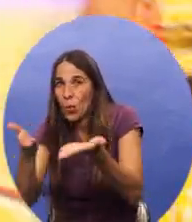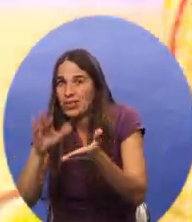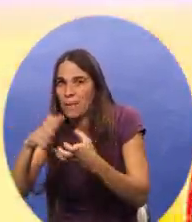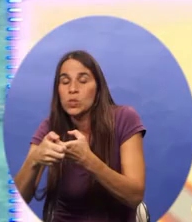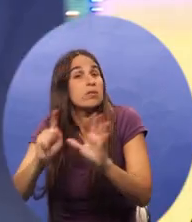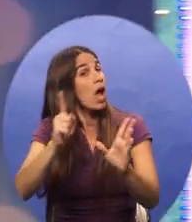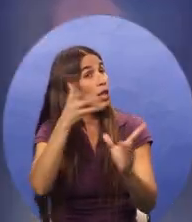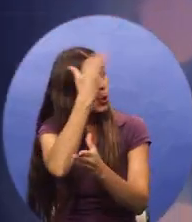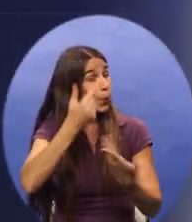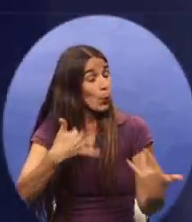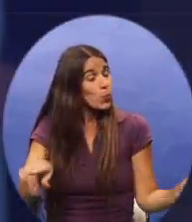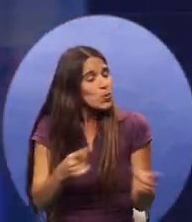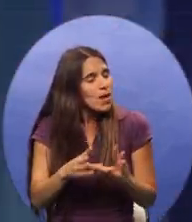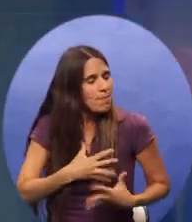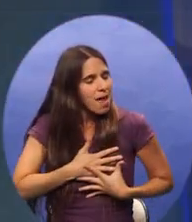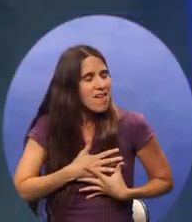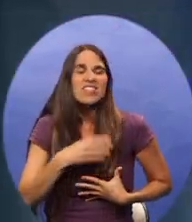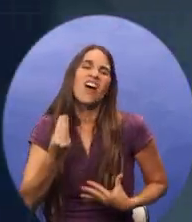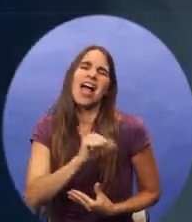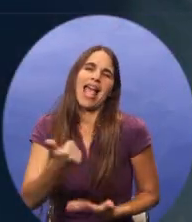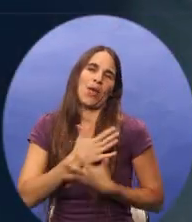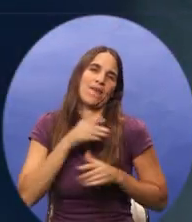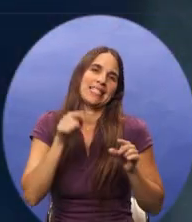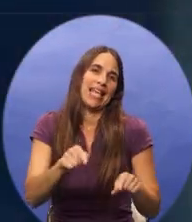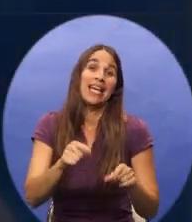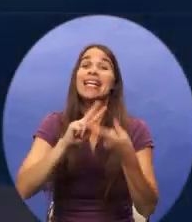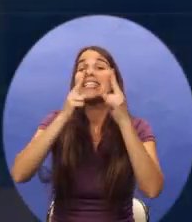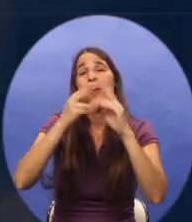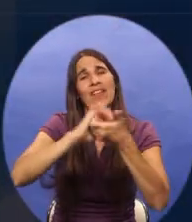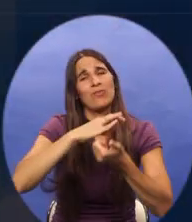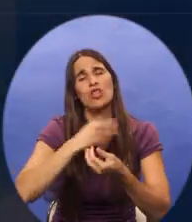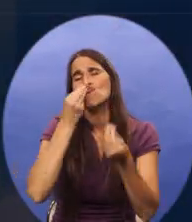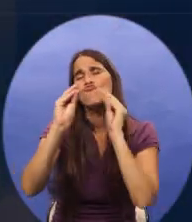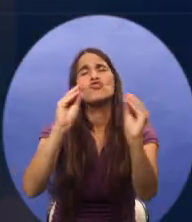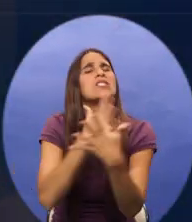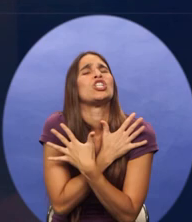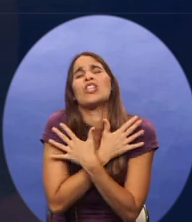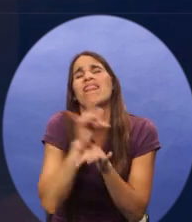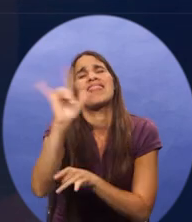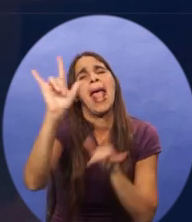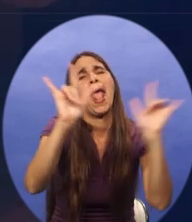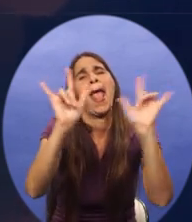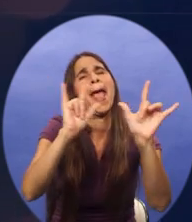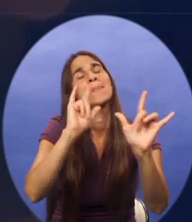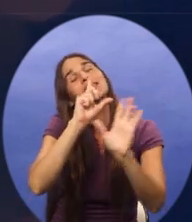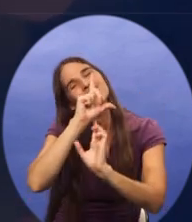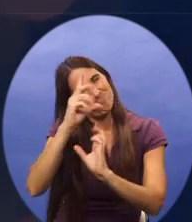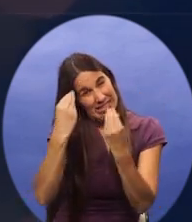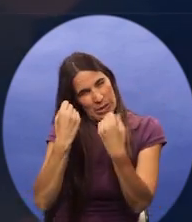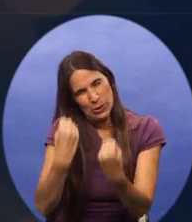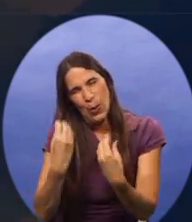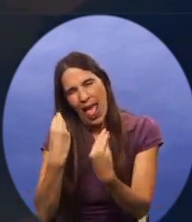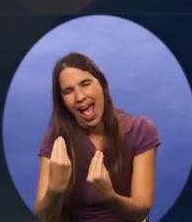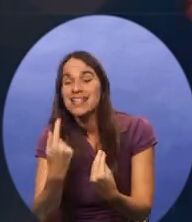מהלב, זה הדבר שאני הכי אוהב. להתראות חברים שלי, מוא, ז'תן, תיסו לאט, אני הולך לאכול